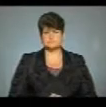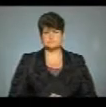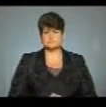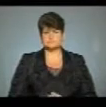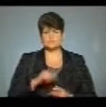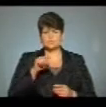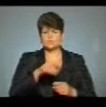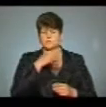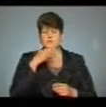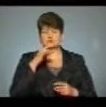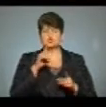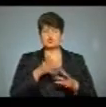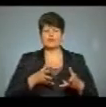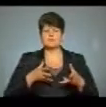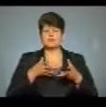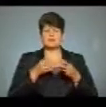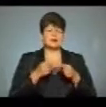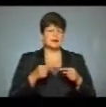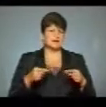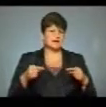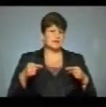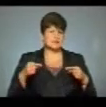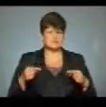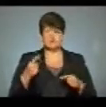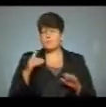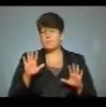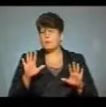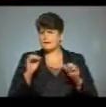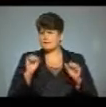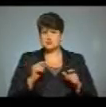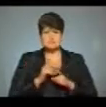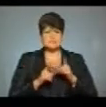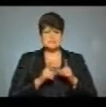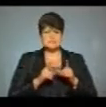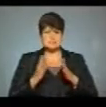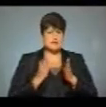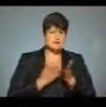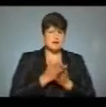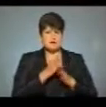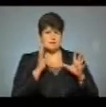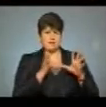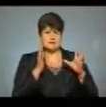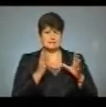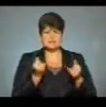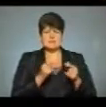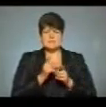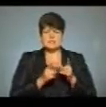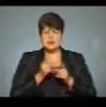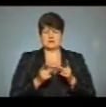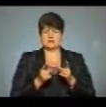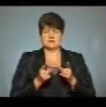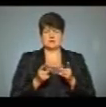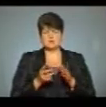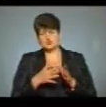Тут багато чого впливає, факторів дуже різних, тому що в один момент може змінитися напрямок вітру, треба змінювати сторону, з якої гасиш,